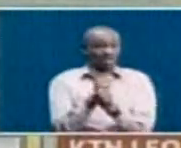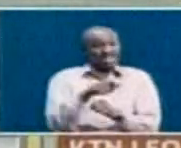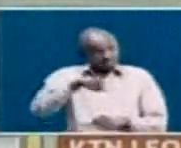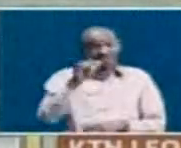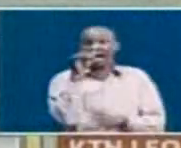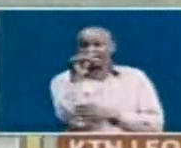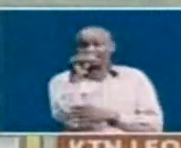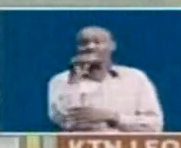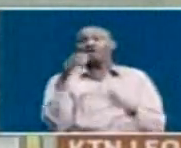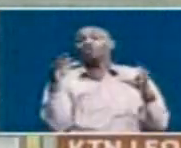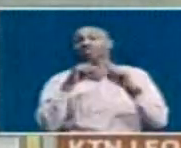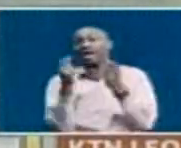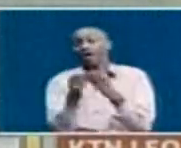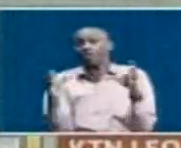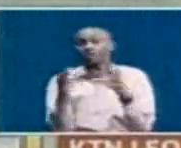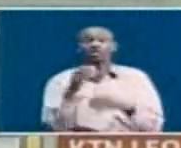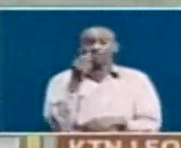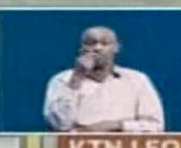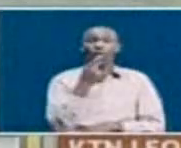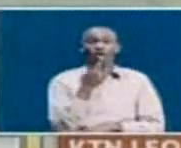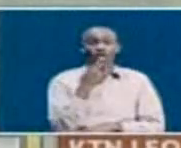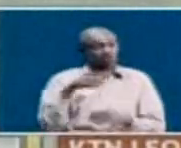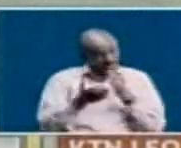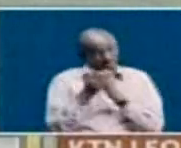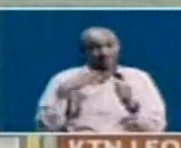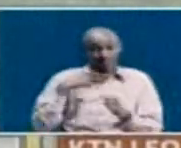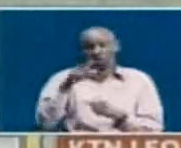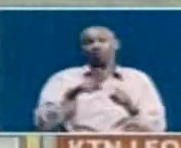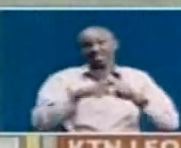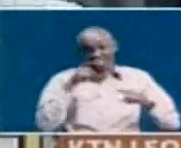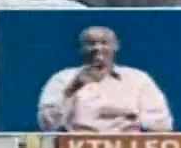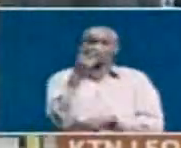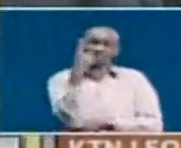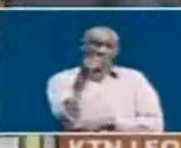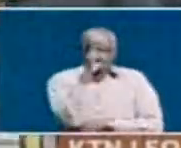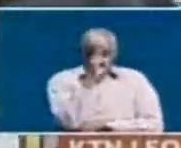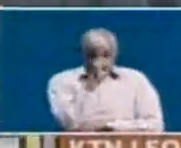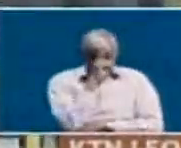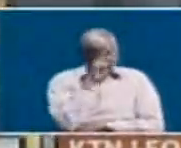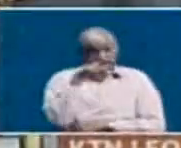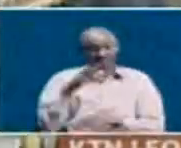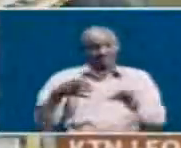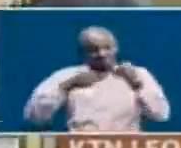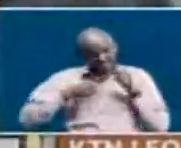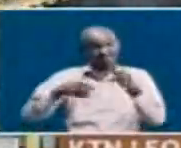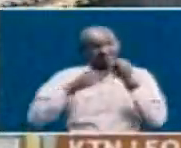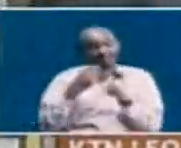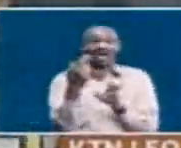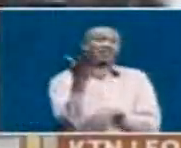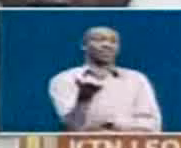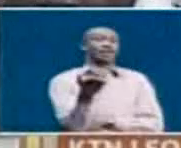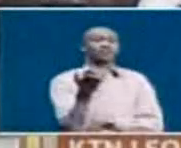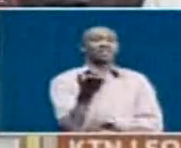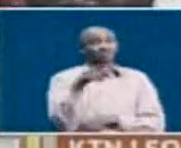Pokot kusaidia serikali kuwatia nguvuni waliohusika na mauaji ya walinzi wa usalama 21 na kuchukua silaha zao katika eneo la